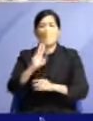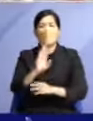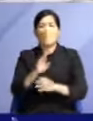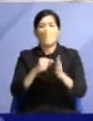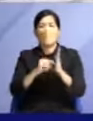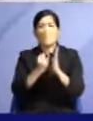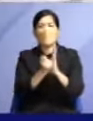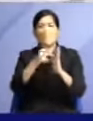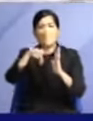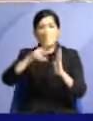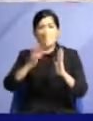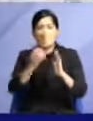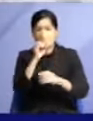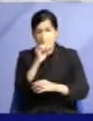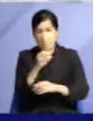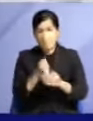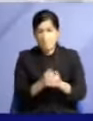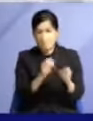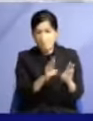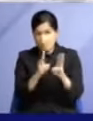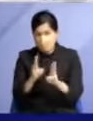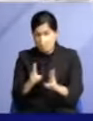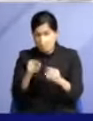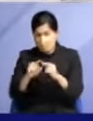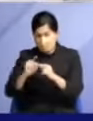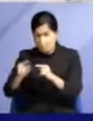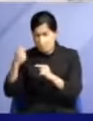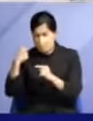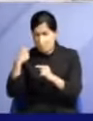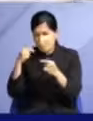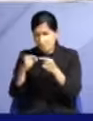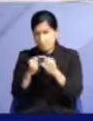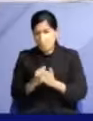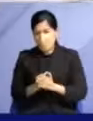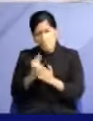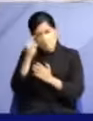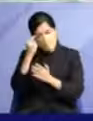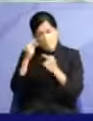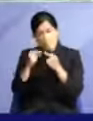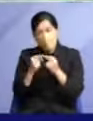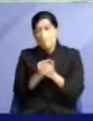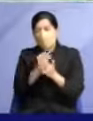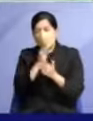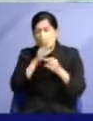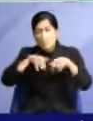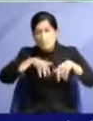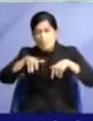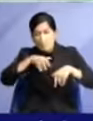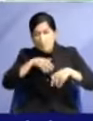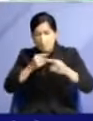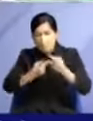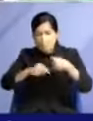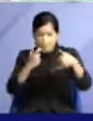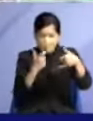ดังกล่าวนะคะเป็นการสร้างความเชื่อมั่นว่าประชาชนจะได้รับการดูแลหากมีอาการไม่พึงประสงค์จากการรับบริการฉีดวั